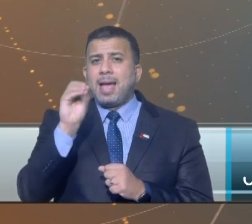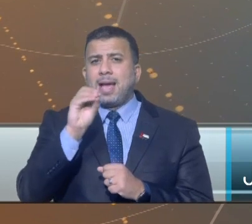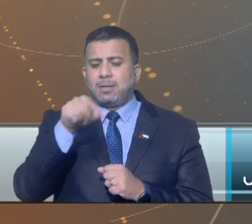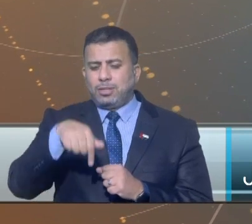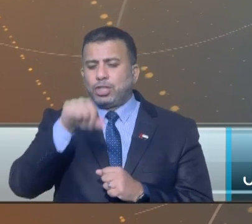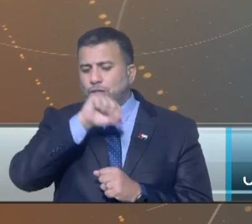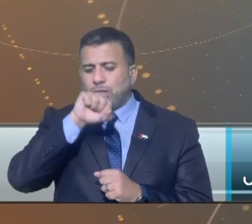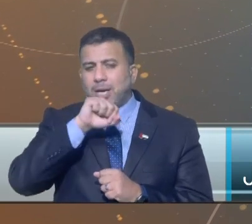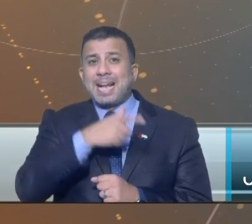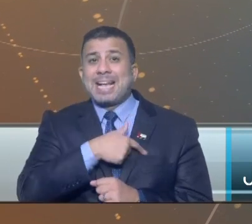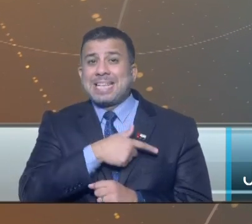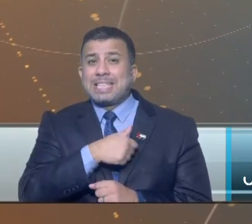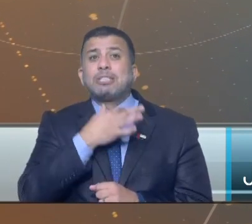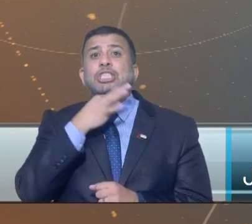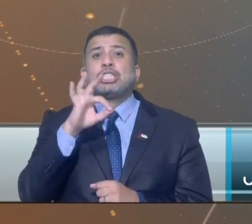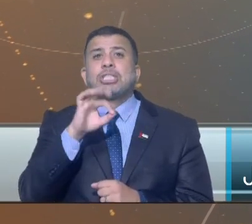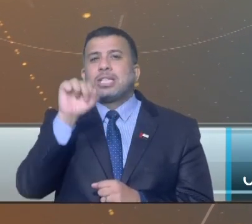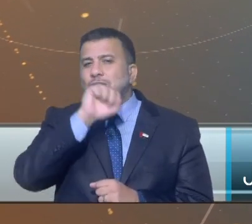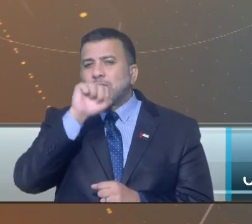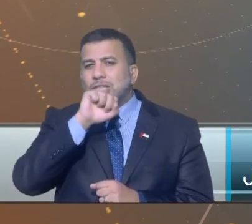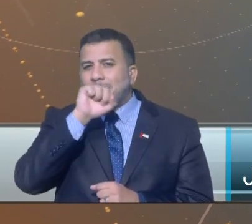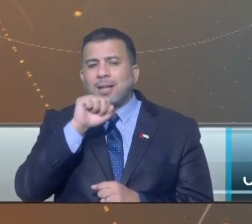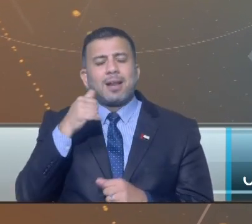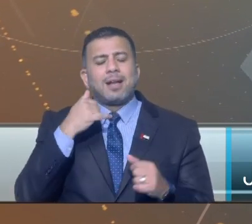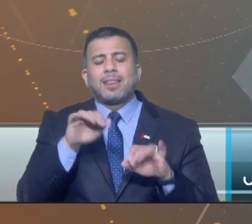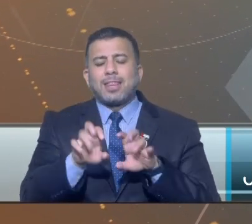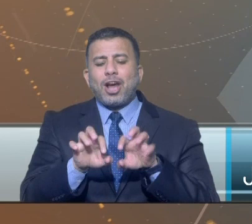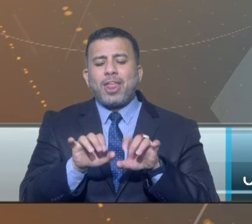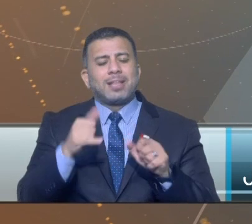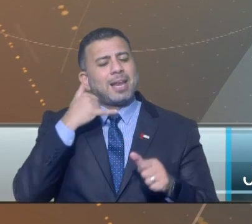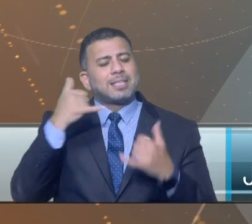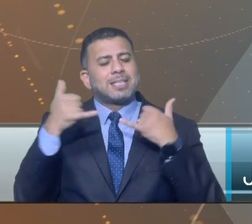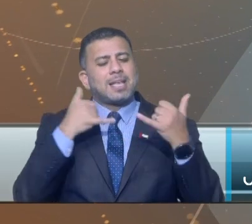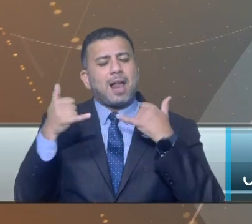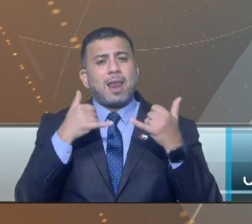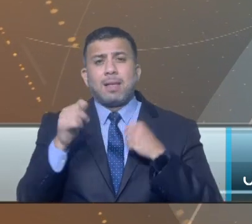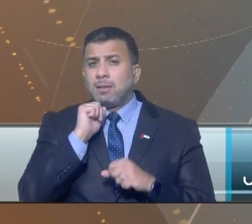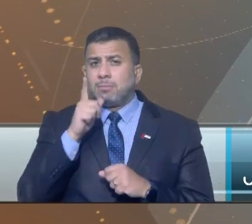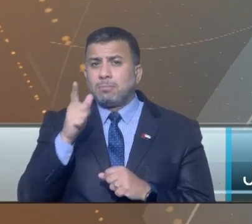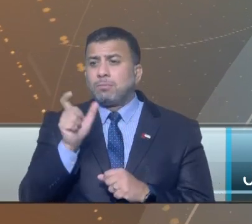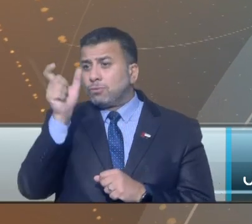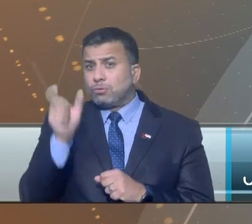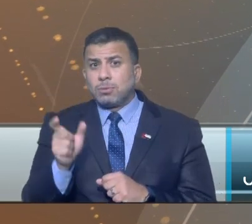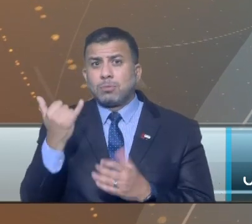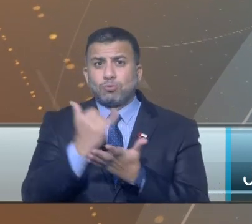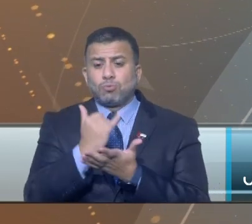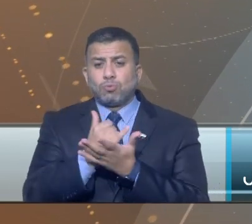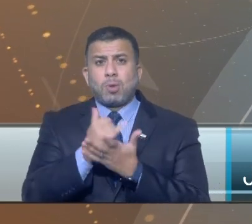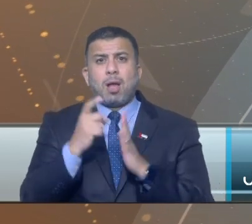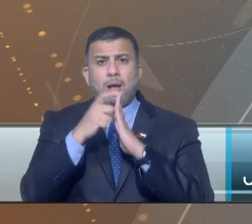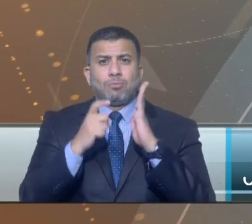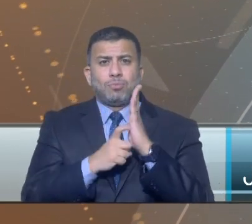الاماره هيئه تسمى هيئه الشارقه لتقنيات الاتصال تتمتع بالشخصيه الاعتباريه والاهليه